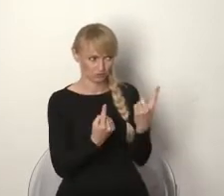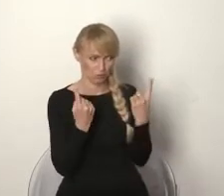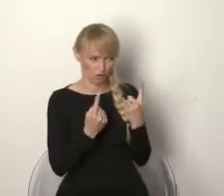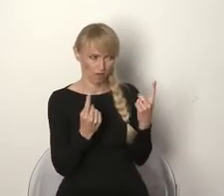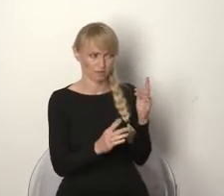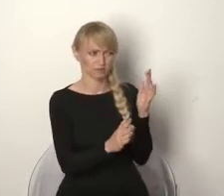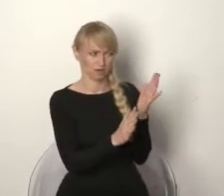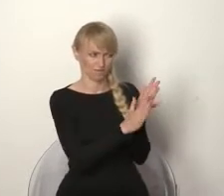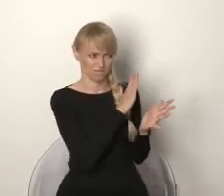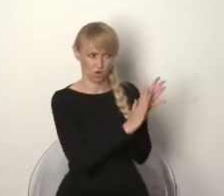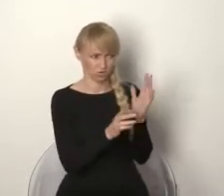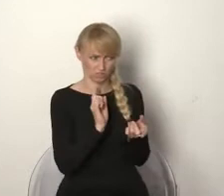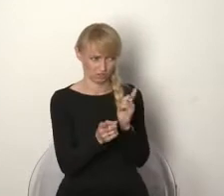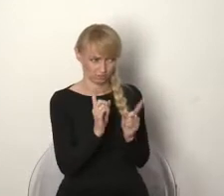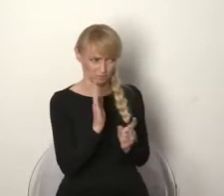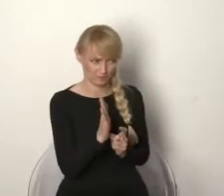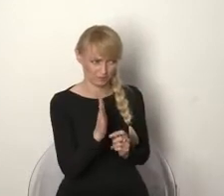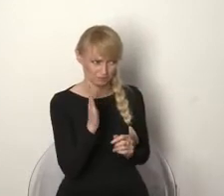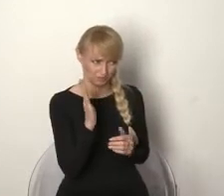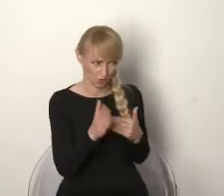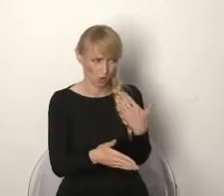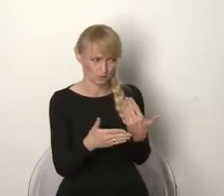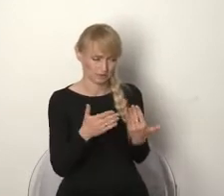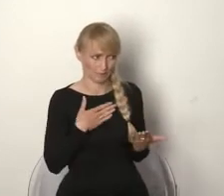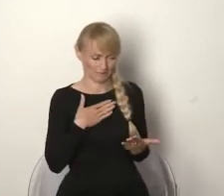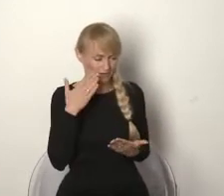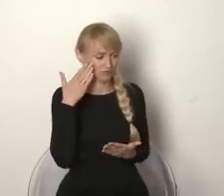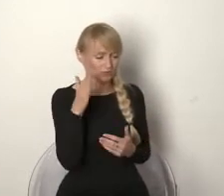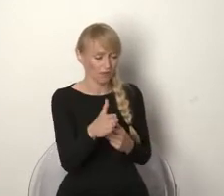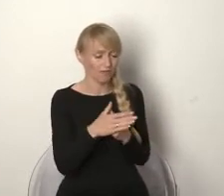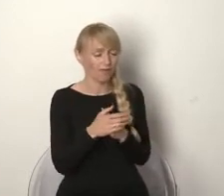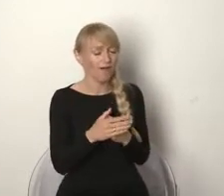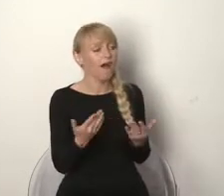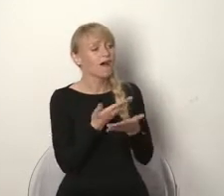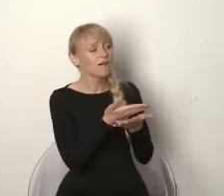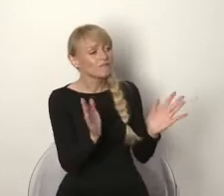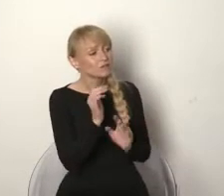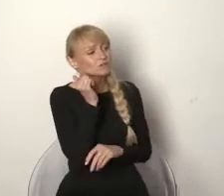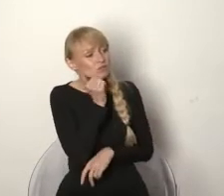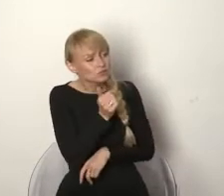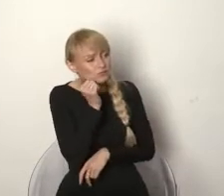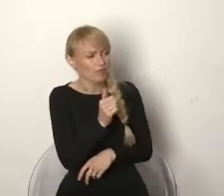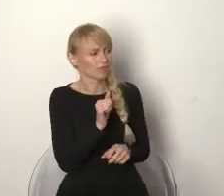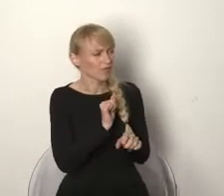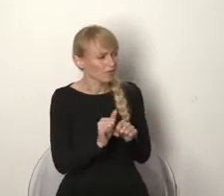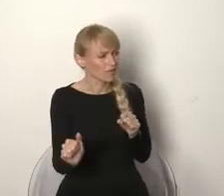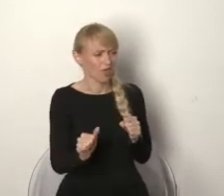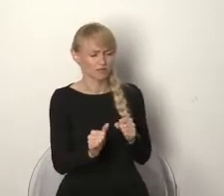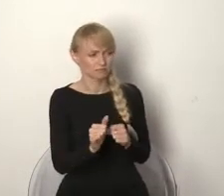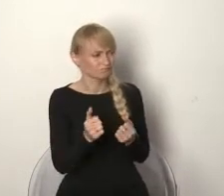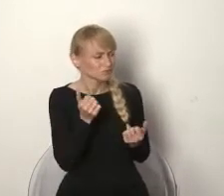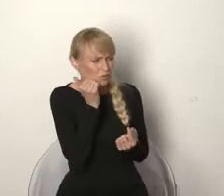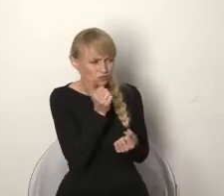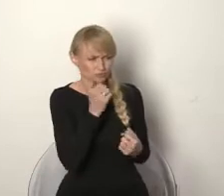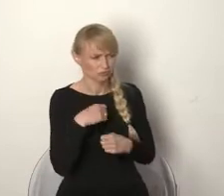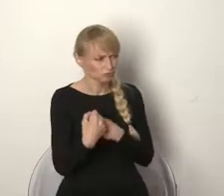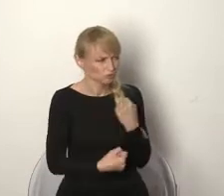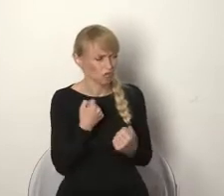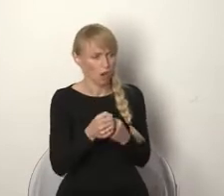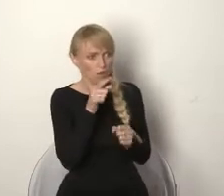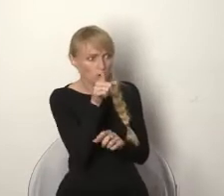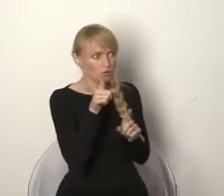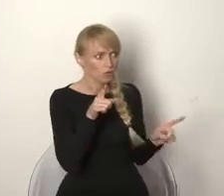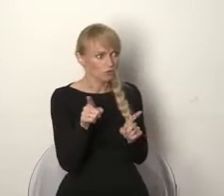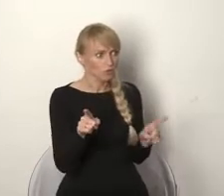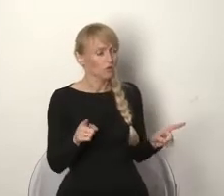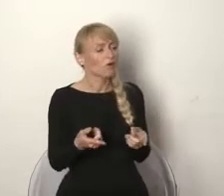skończy. Natomiast państwo tak na co dzień realizują, znaczy to realizują bardzo wiele różnych działań, prawda? Więc właśnie wspomina pani,